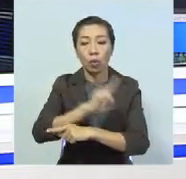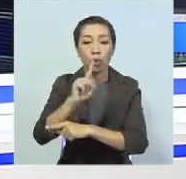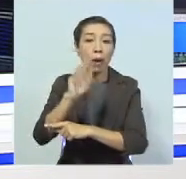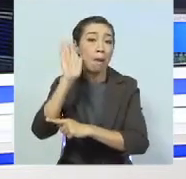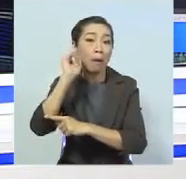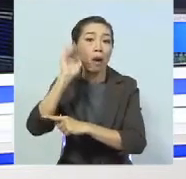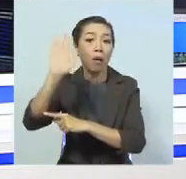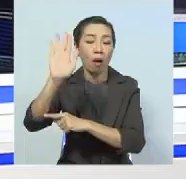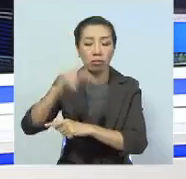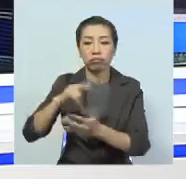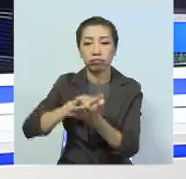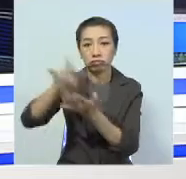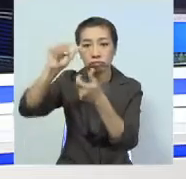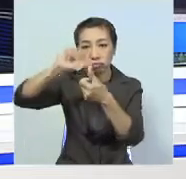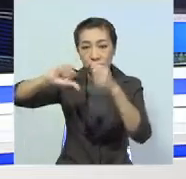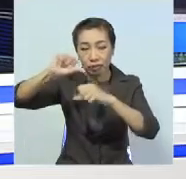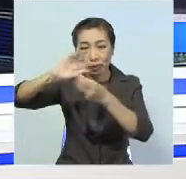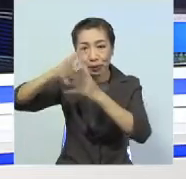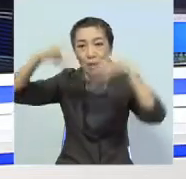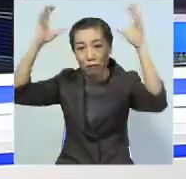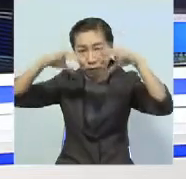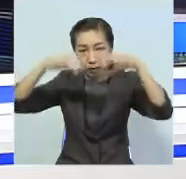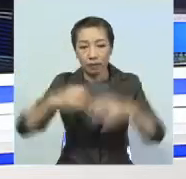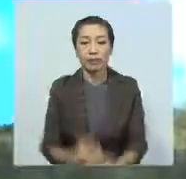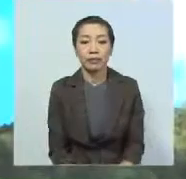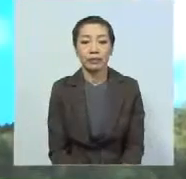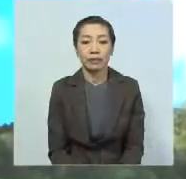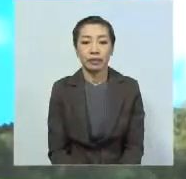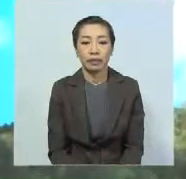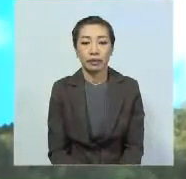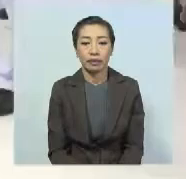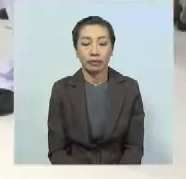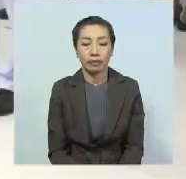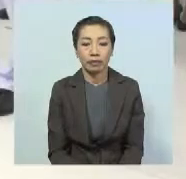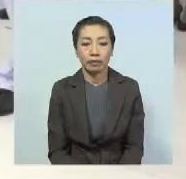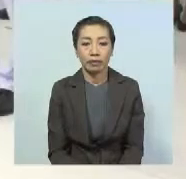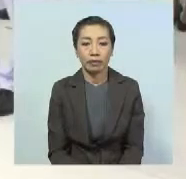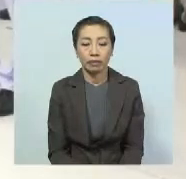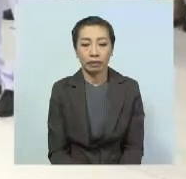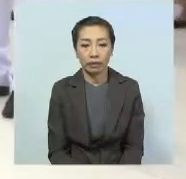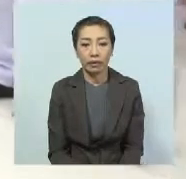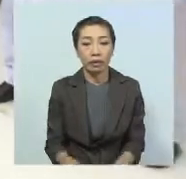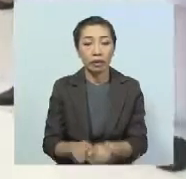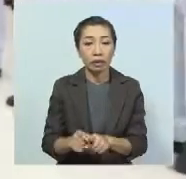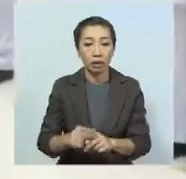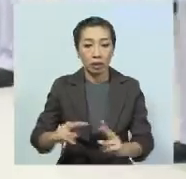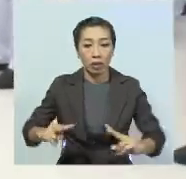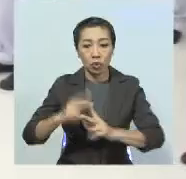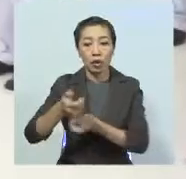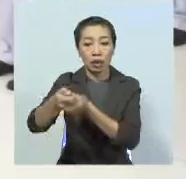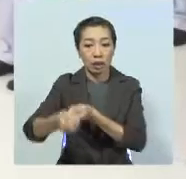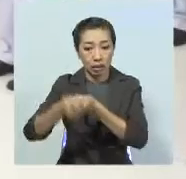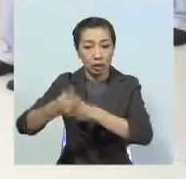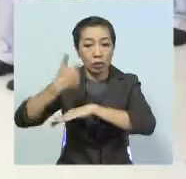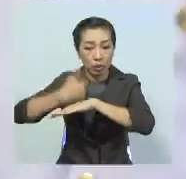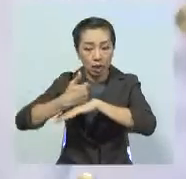ระบิดาแห่งฝนหลวงประจำปี2561ค่ะนายกฤษฎาบุญราษฎร์รัฐมนตรีว่าการกระทรวงเกษตรและสหก